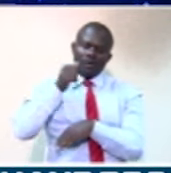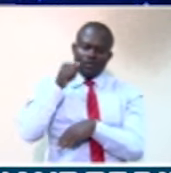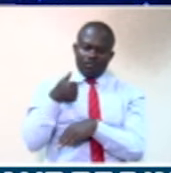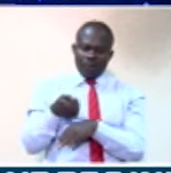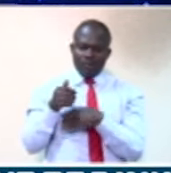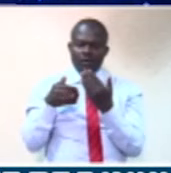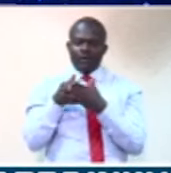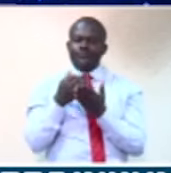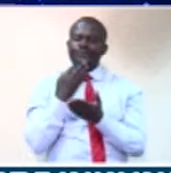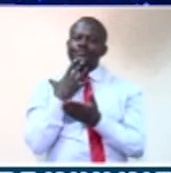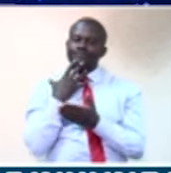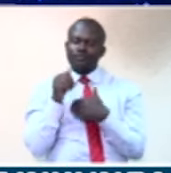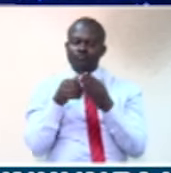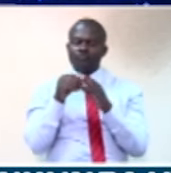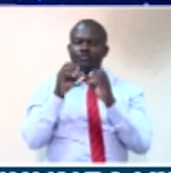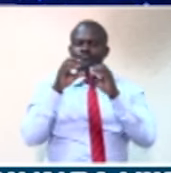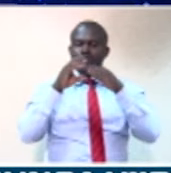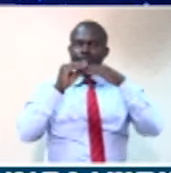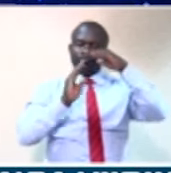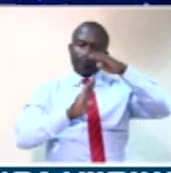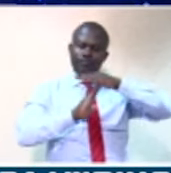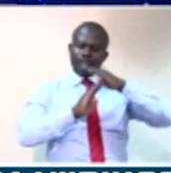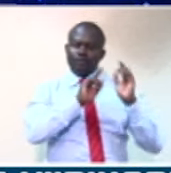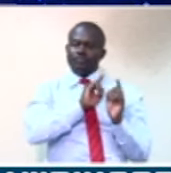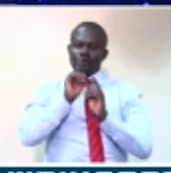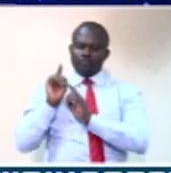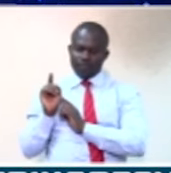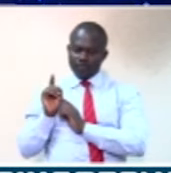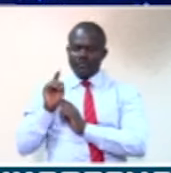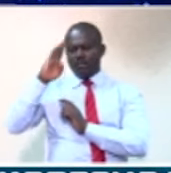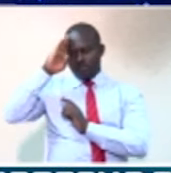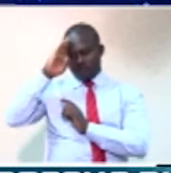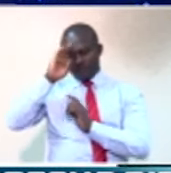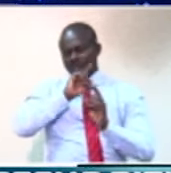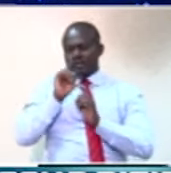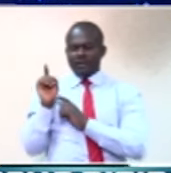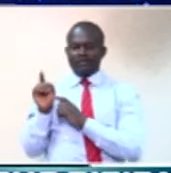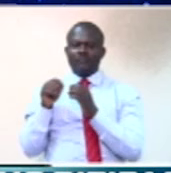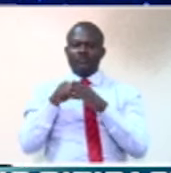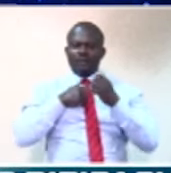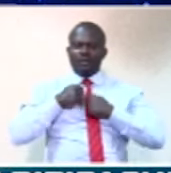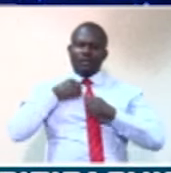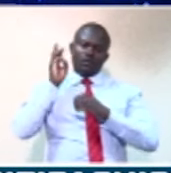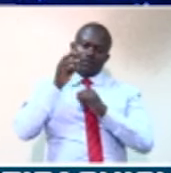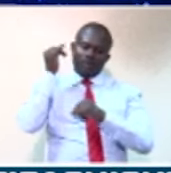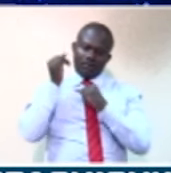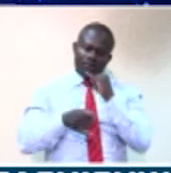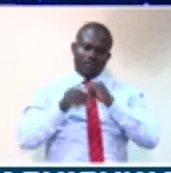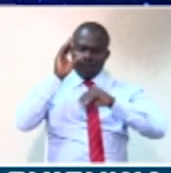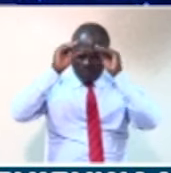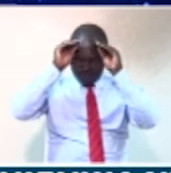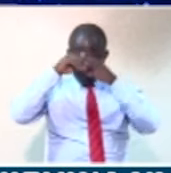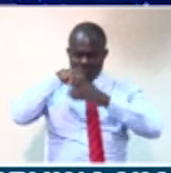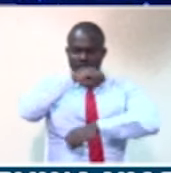wejo hazaba ari kwa gatanu, abofisiye bakuru 47 bo mu ngabo ndetse na polisi by'u Rwanda bazasoza amasomo mu ishuri rikuru